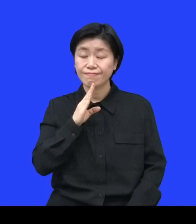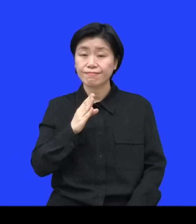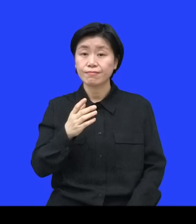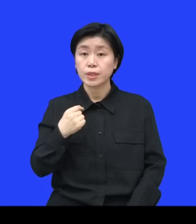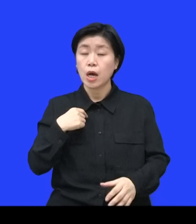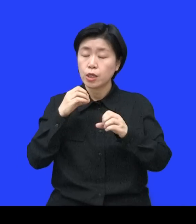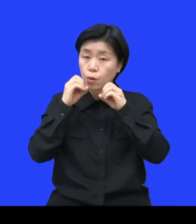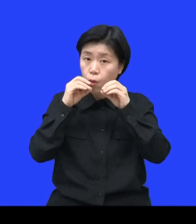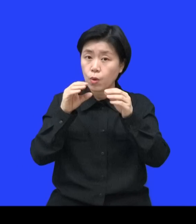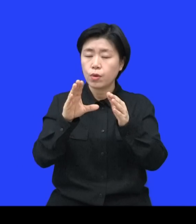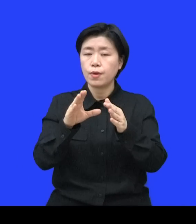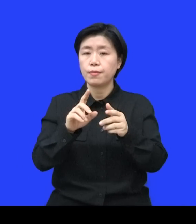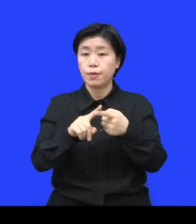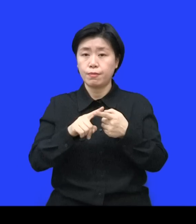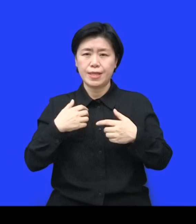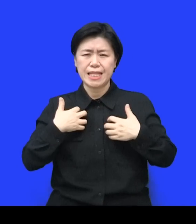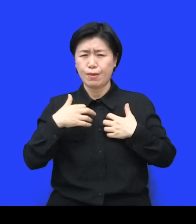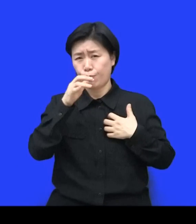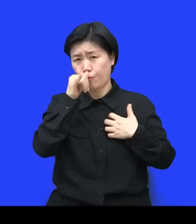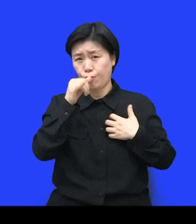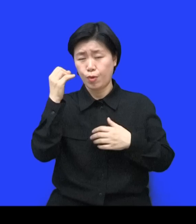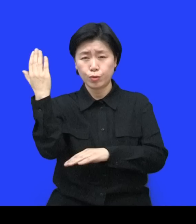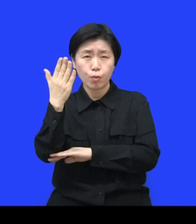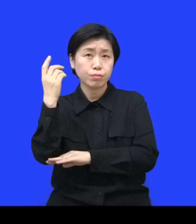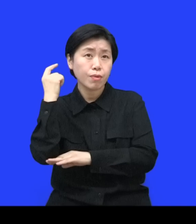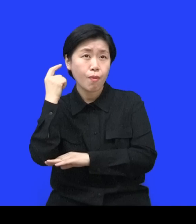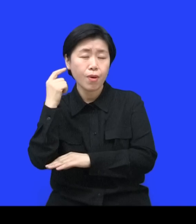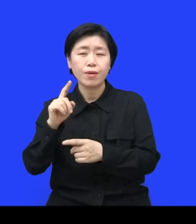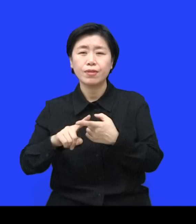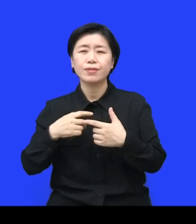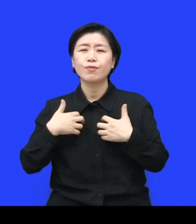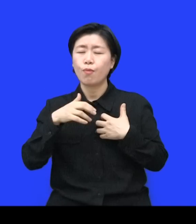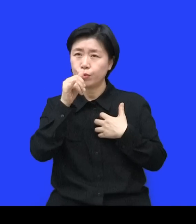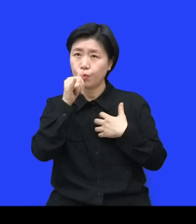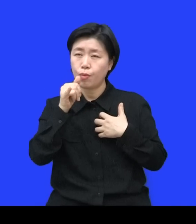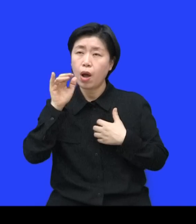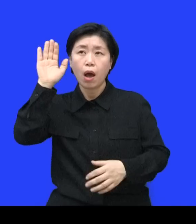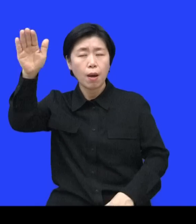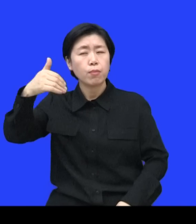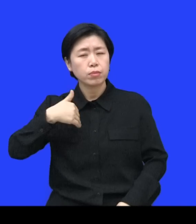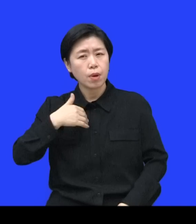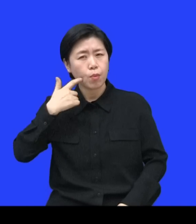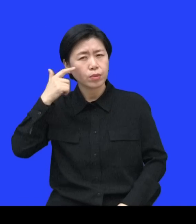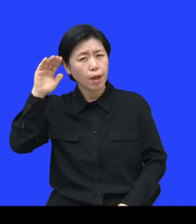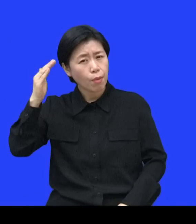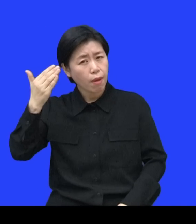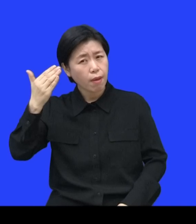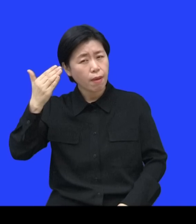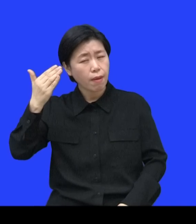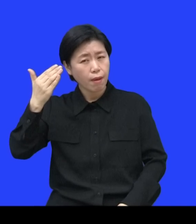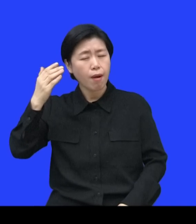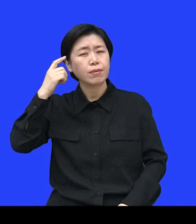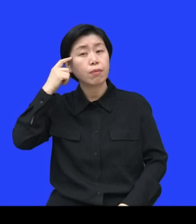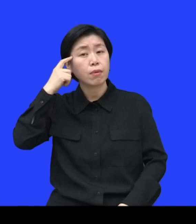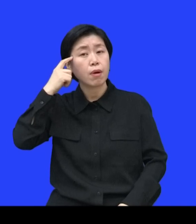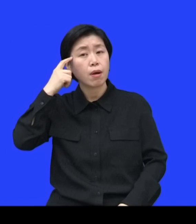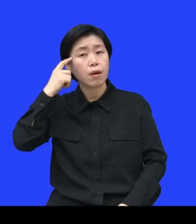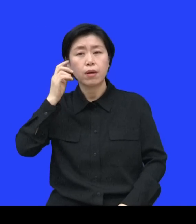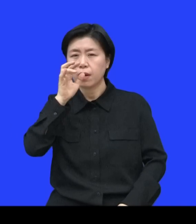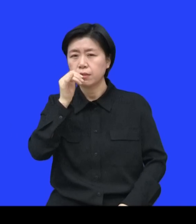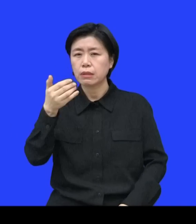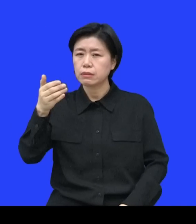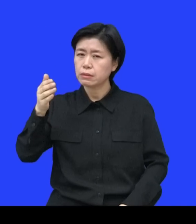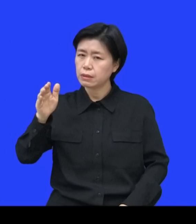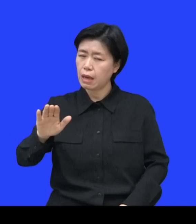대한 즐거움, 뭐 이렇게 설교에 대한 즐거움. 아니, 목사가 돼야 되나? 근데 하나님께서 아무리 생각해도 그냥